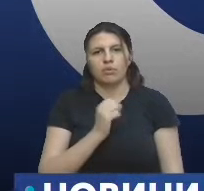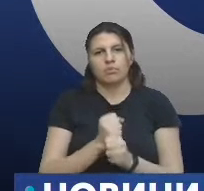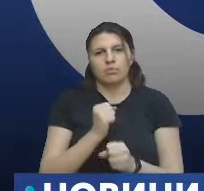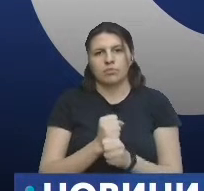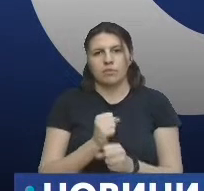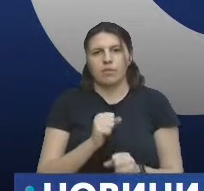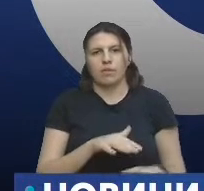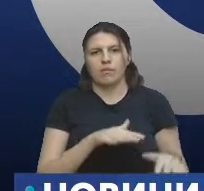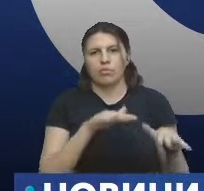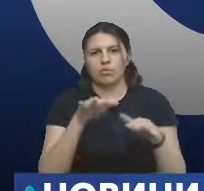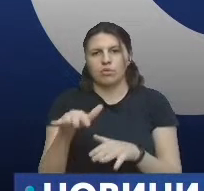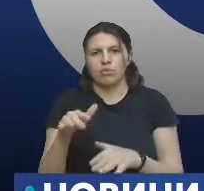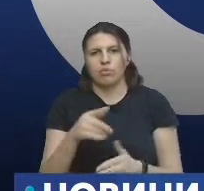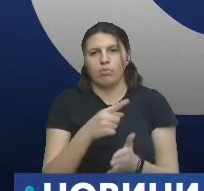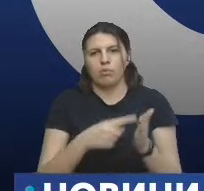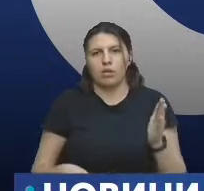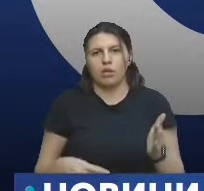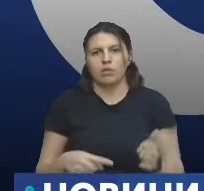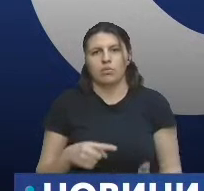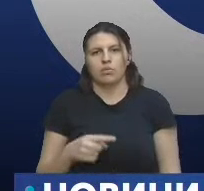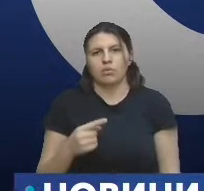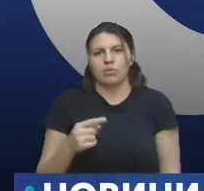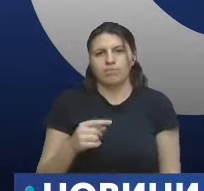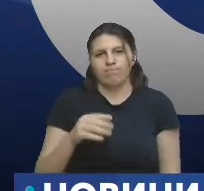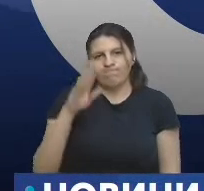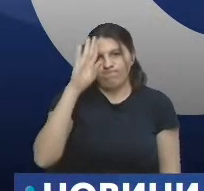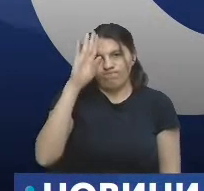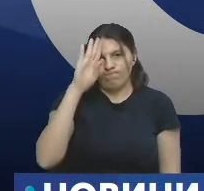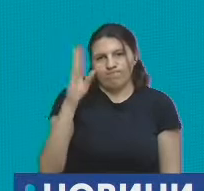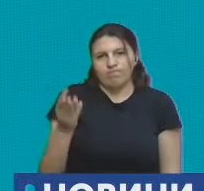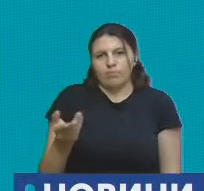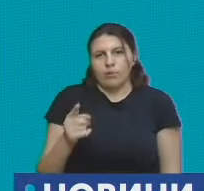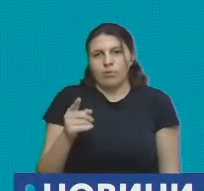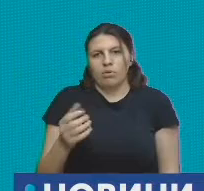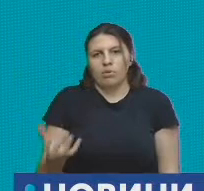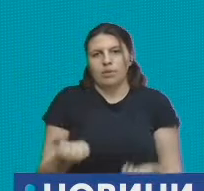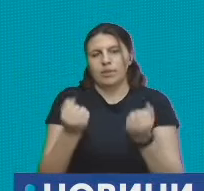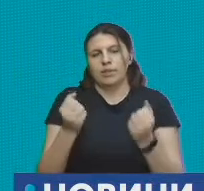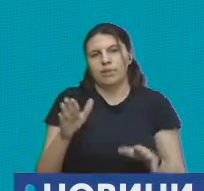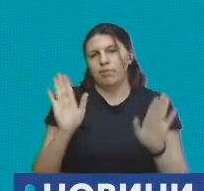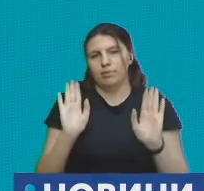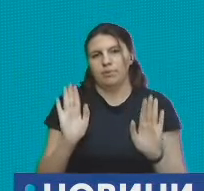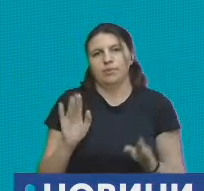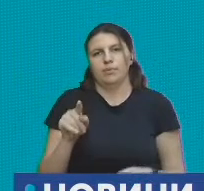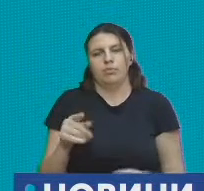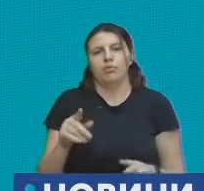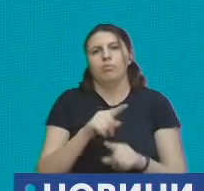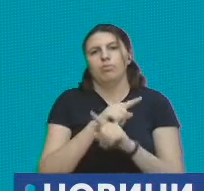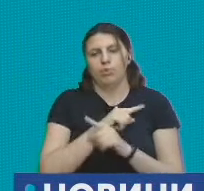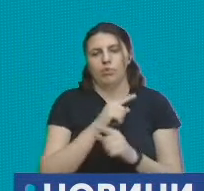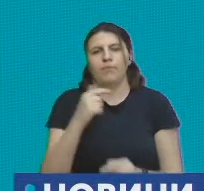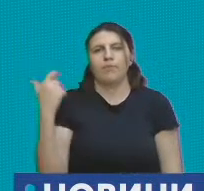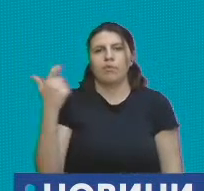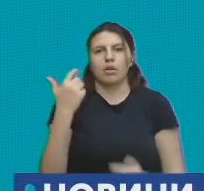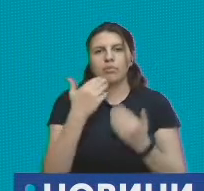секторі обстрілу. Проте, на жаль, знайти чоловіка не вдалося. Він помер дорогою до лікарні. У Харкові попрощалися із